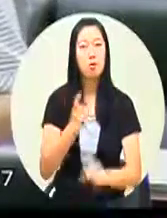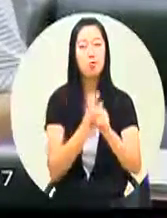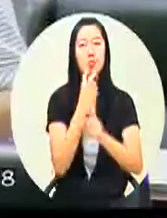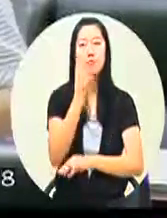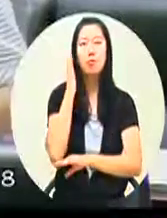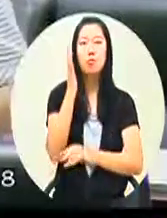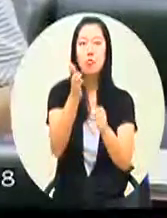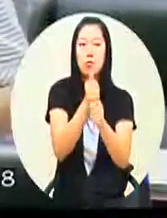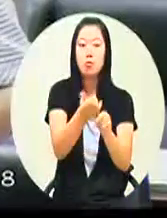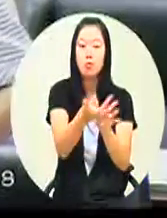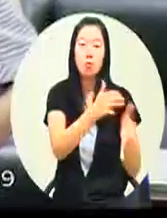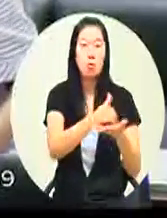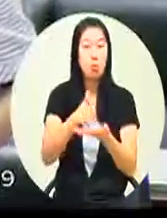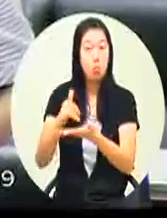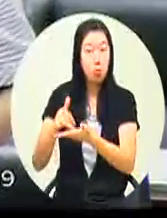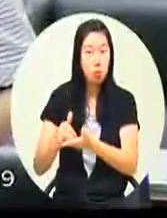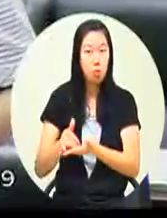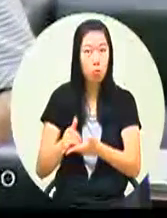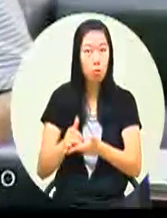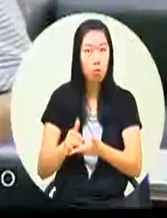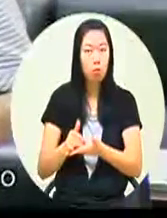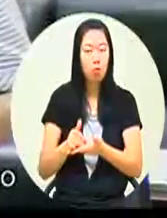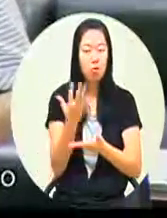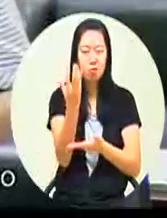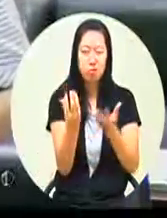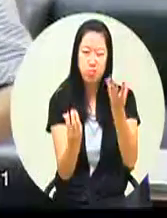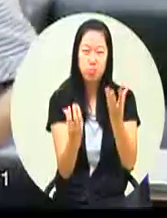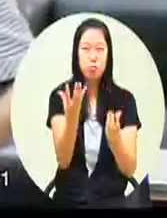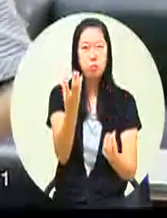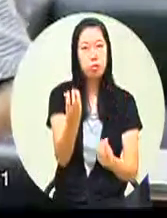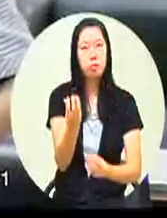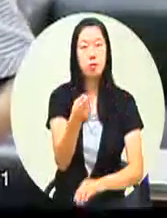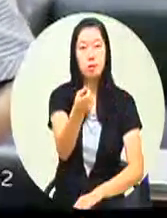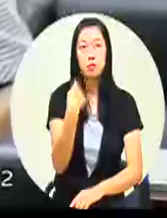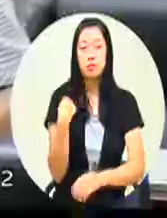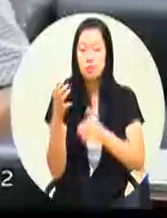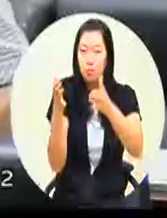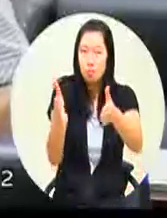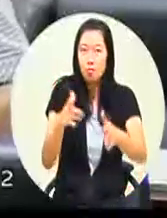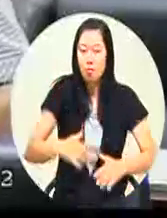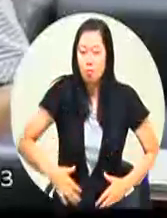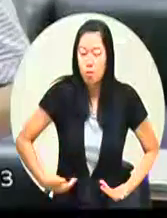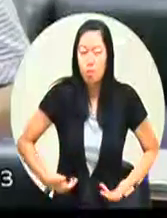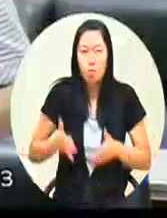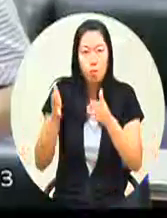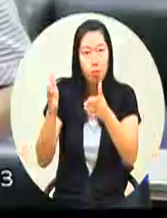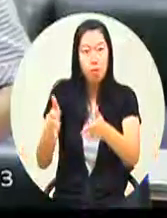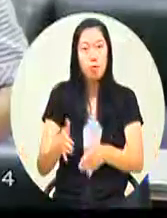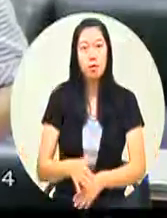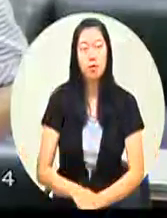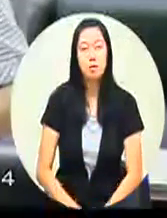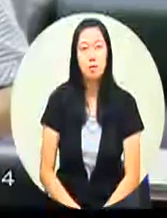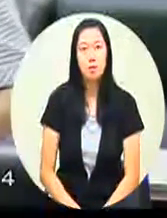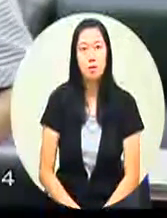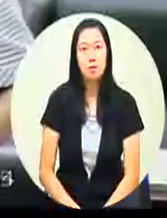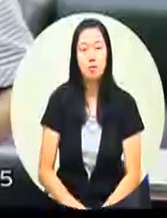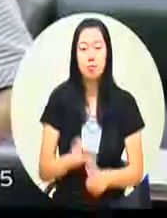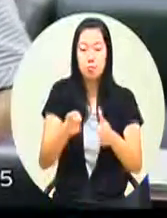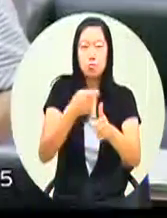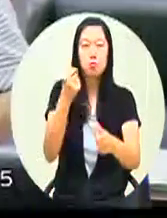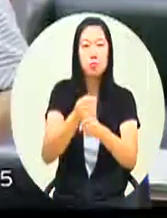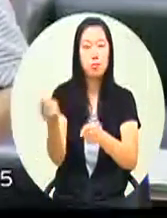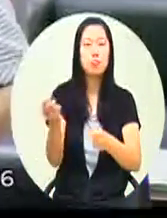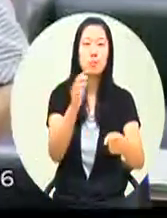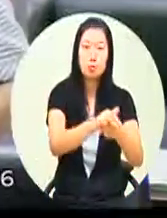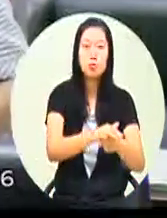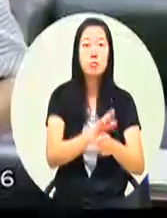算它的预算的关系哈，没有那么多，当然你们只针对有急迫性的来先行补助